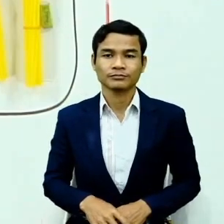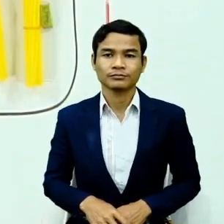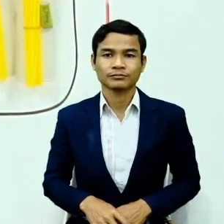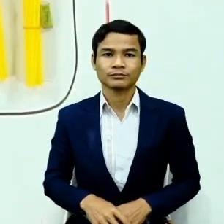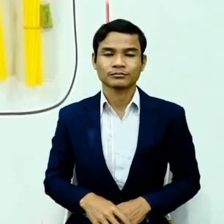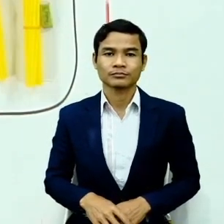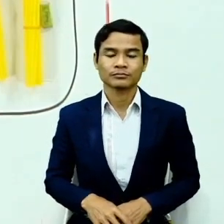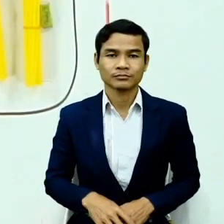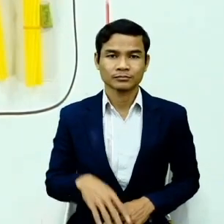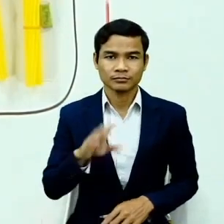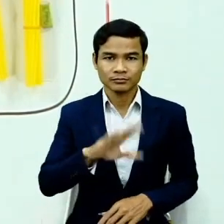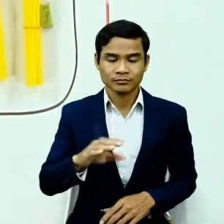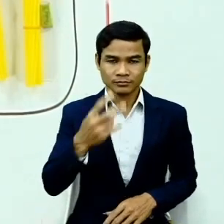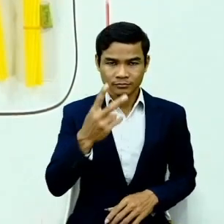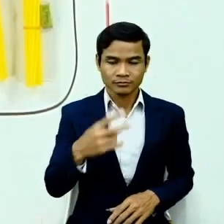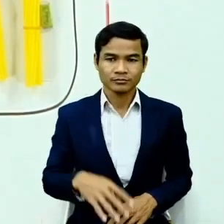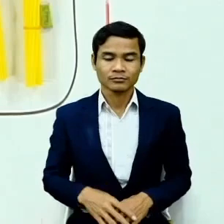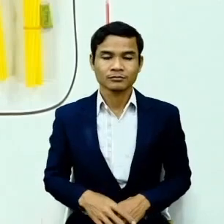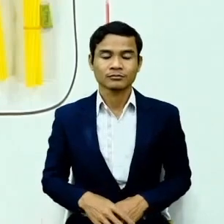mới